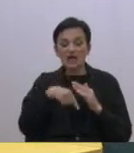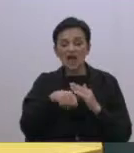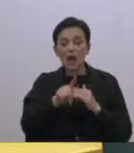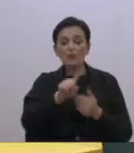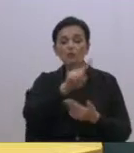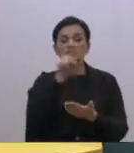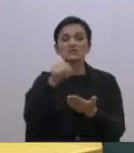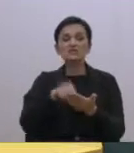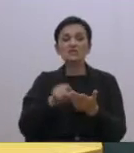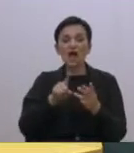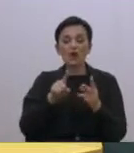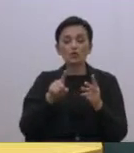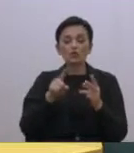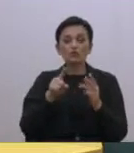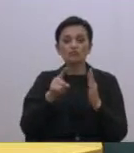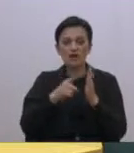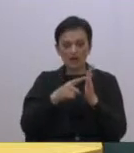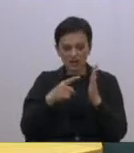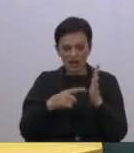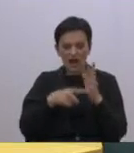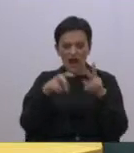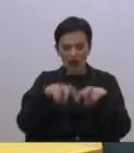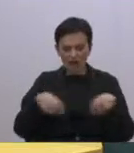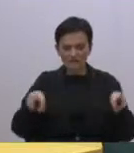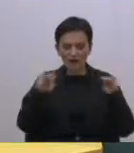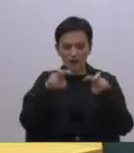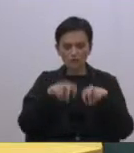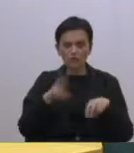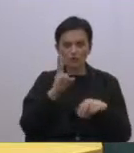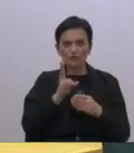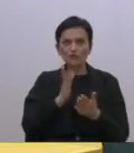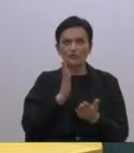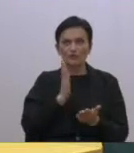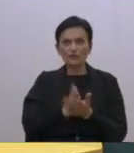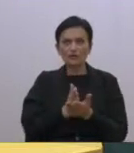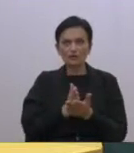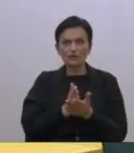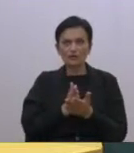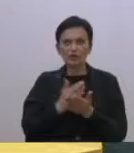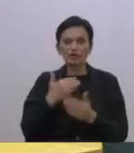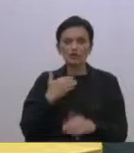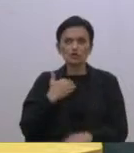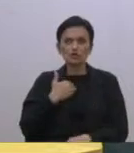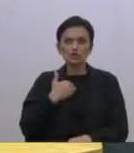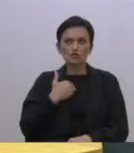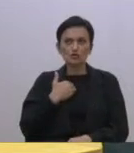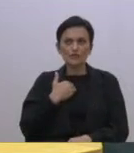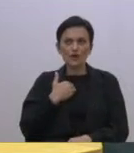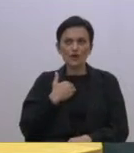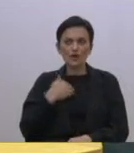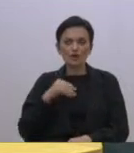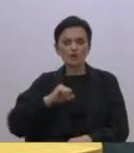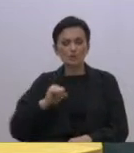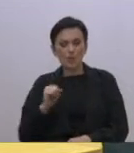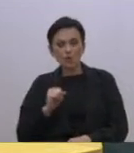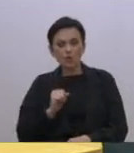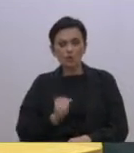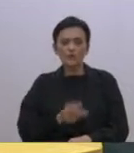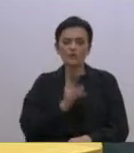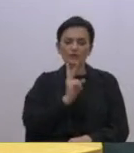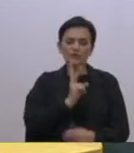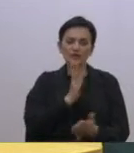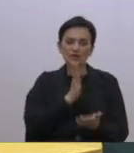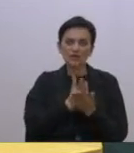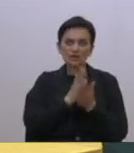რომ გავარკვიოთ ვინ არიან ჩვენი მეგობრები და ვინ არიან ჩვენი მტრები. როდესაც